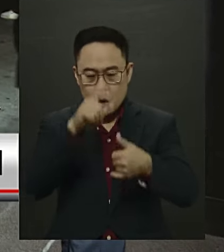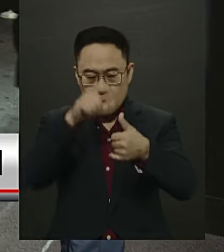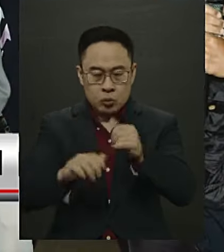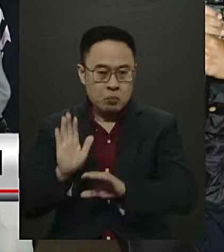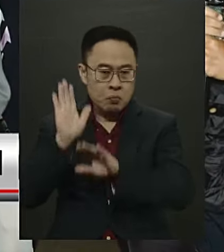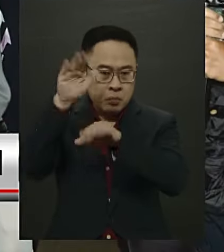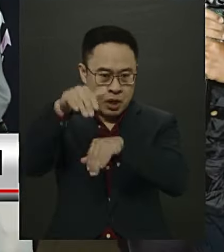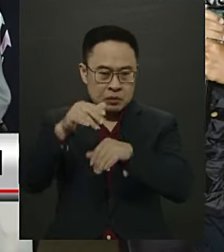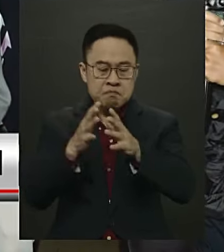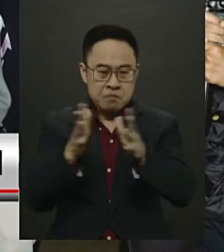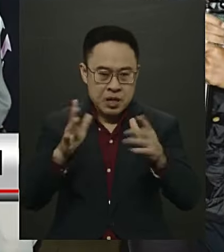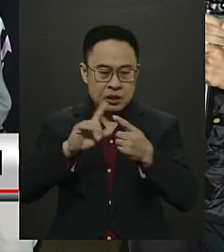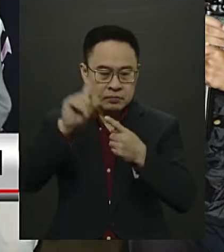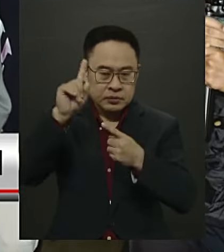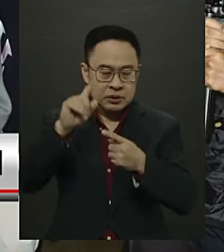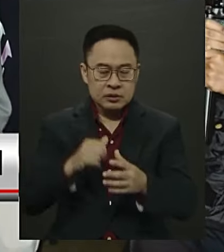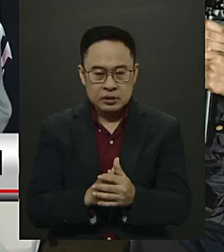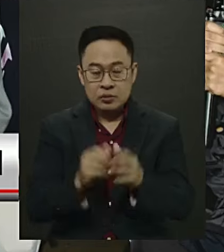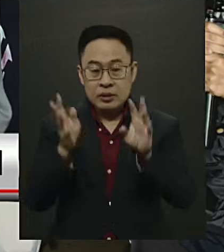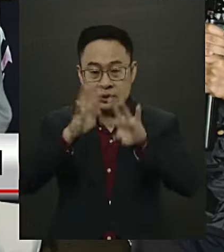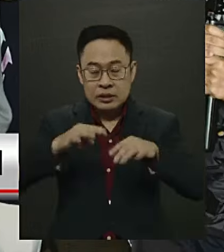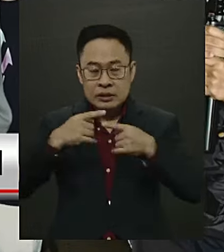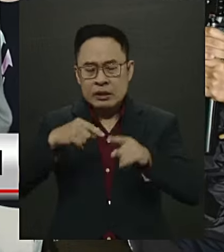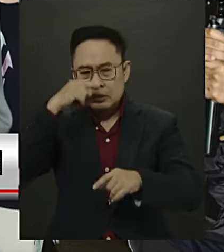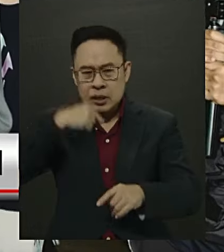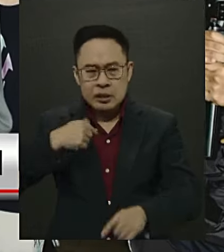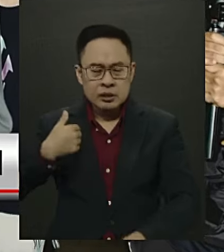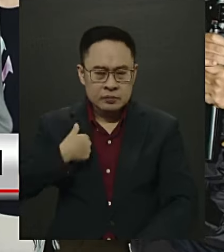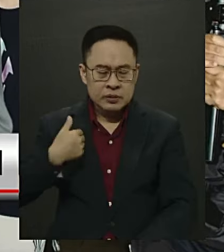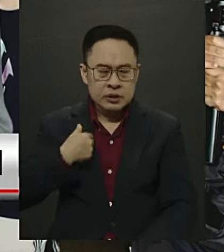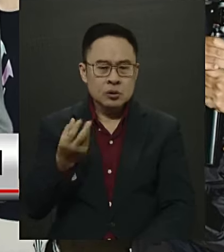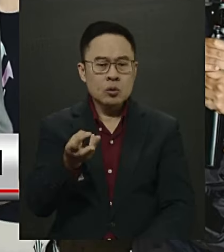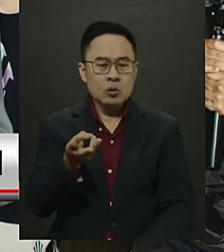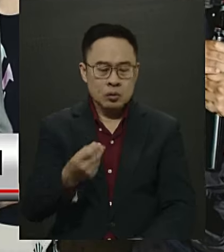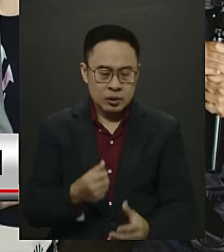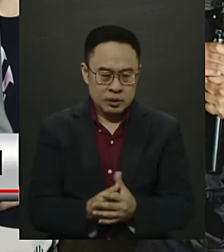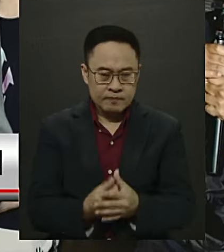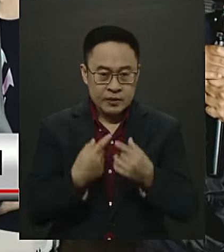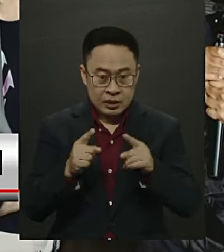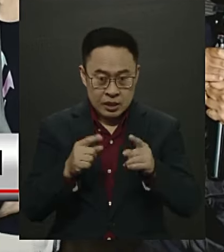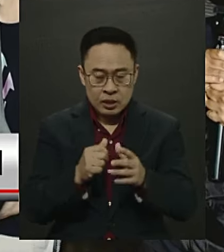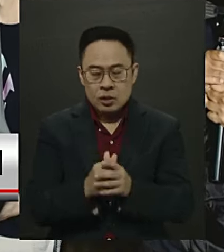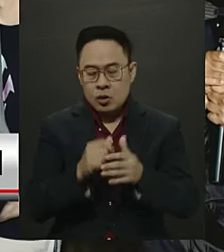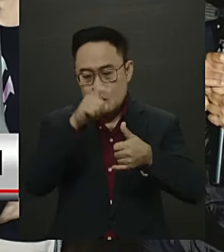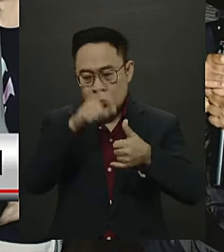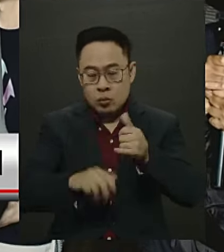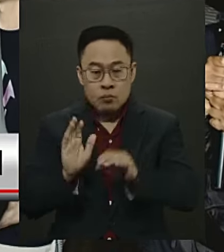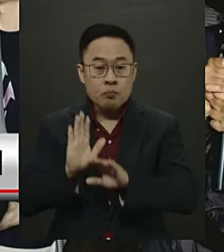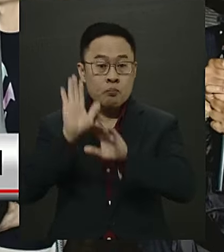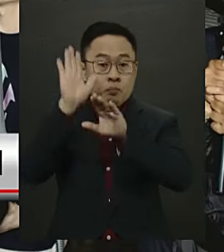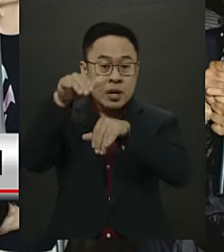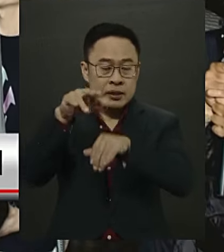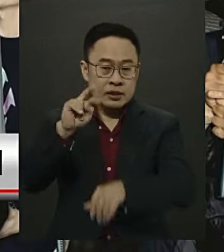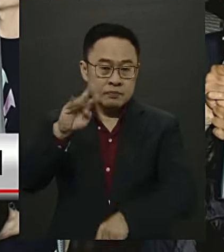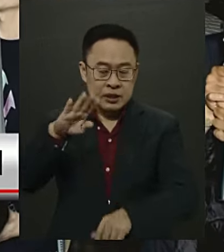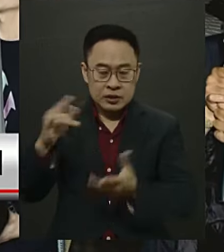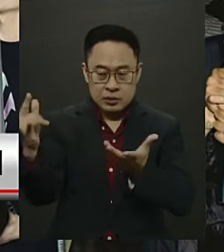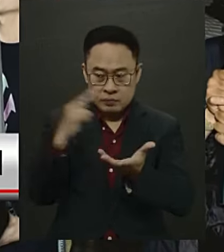ไปเยือนบ่อยแต่ว่าอย่างไทยเนี่ยก็จะมีมาบ้างประปรายแล้วไคลรี่เออร์วิงเป็นนักบาสเกตบอล NBA คนที่4นะคะก่อนหน้